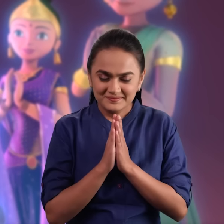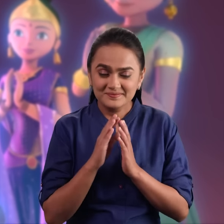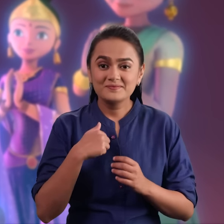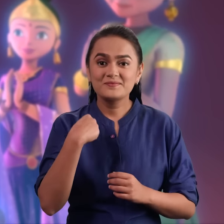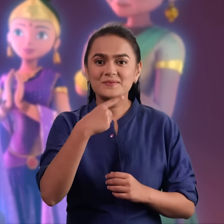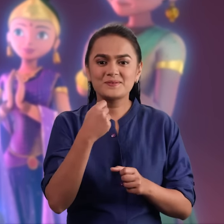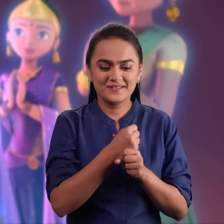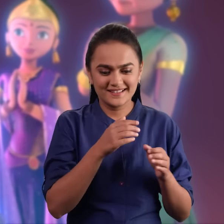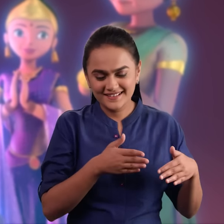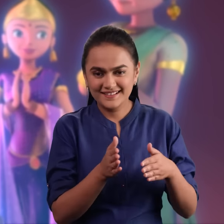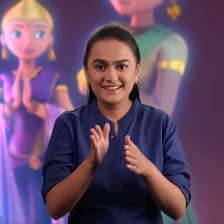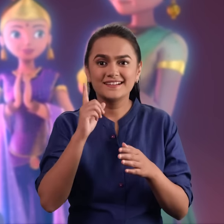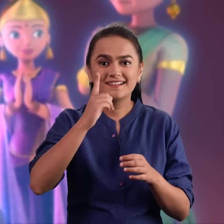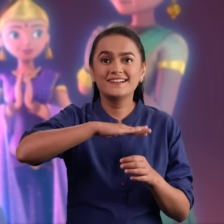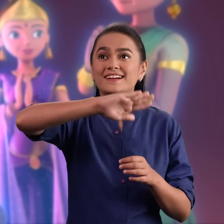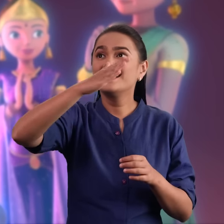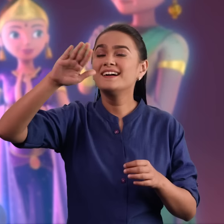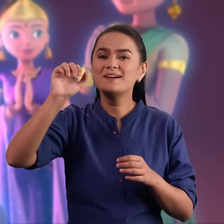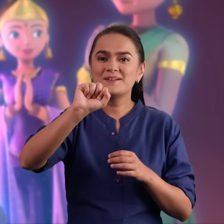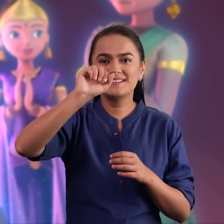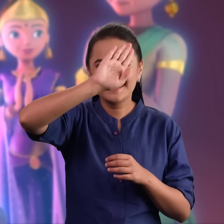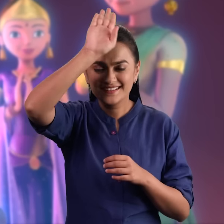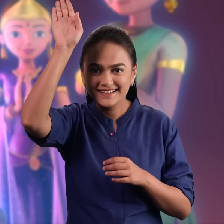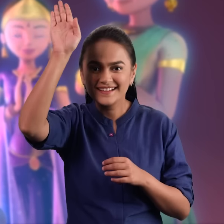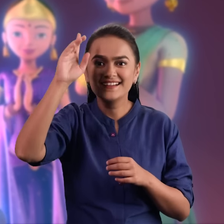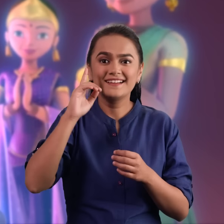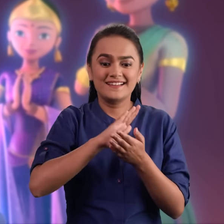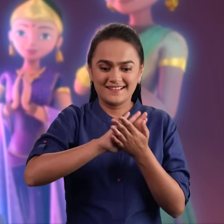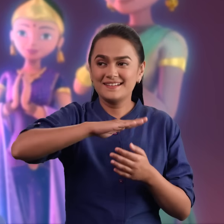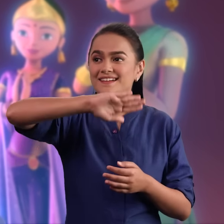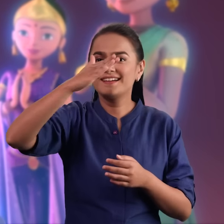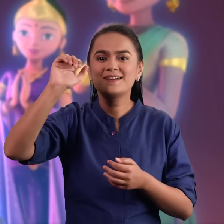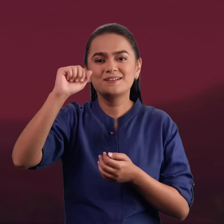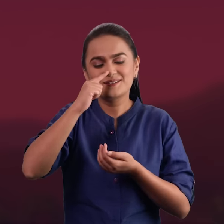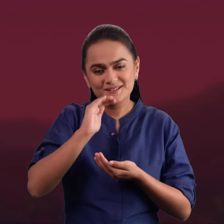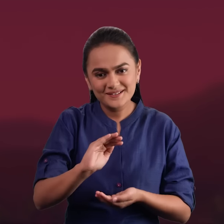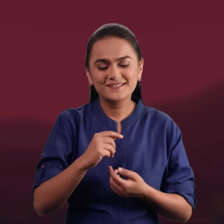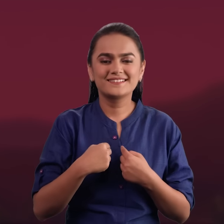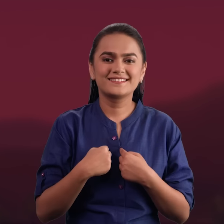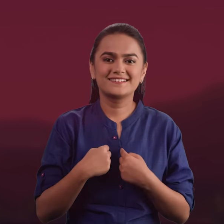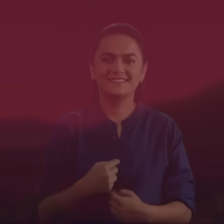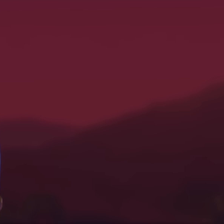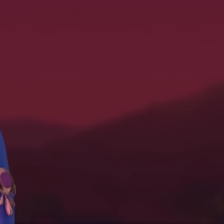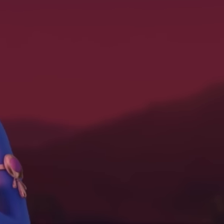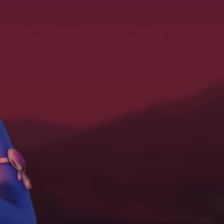मैं हूँ गंगा, पर्वतों के राजा, हिमवान की पुत्री।